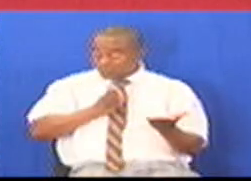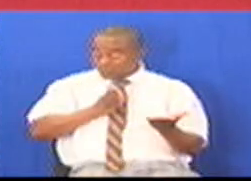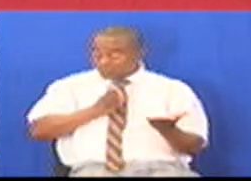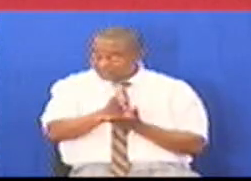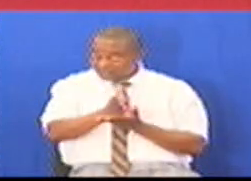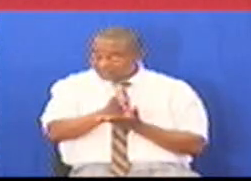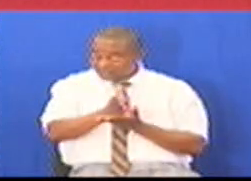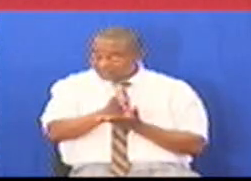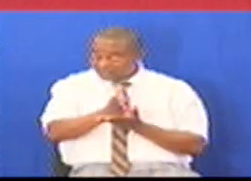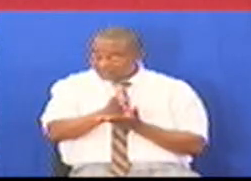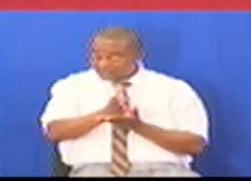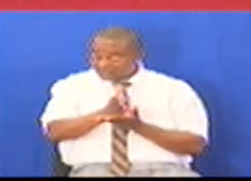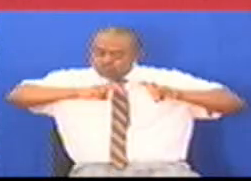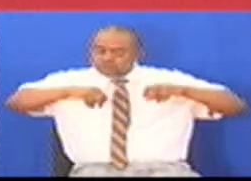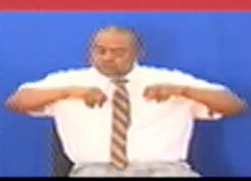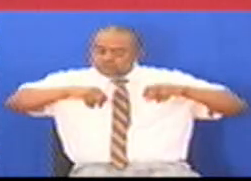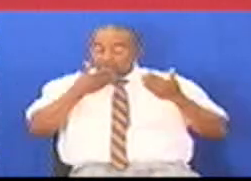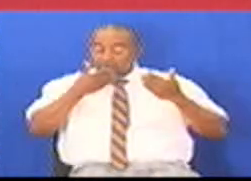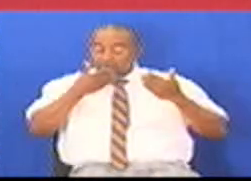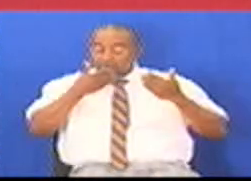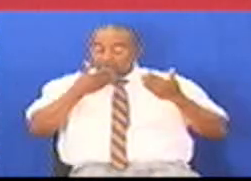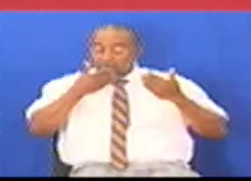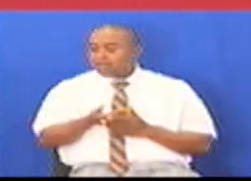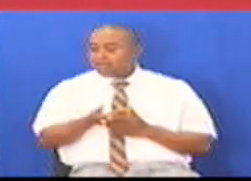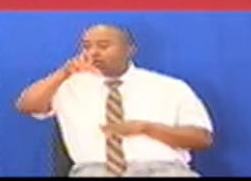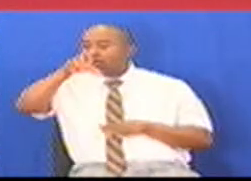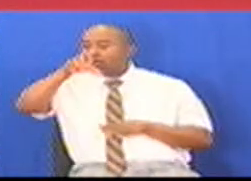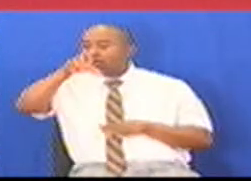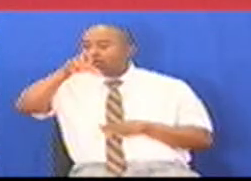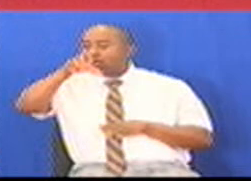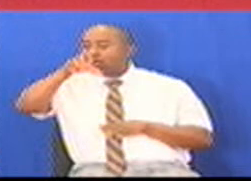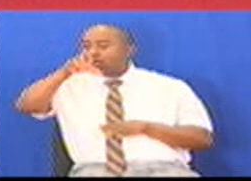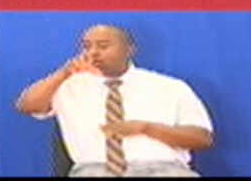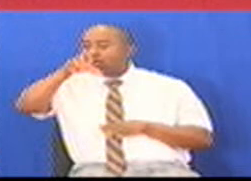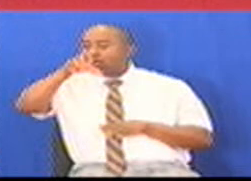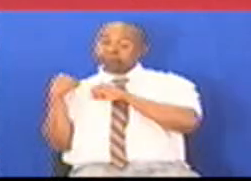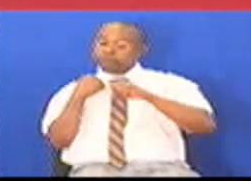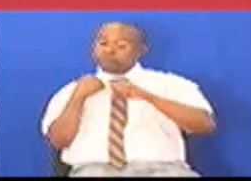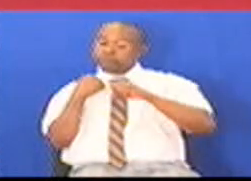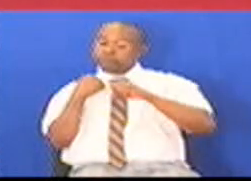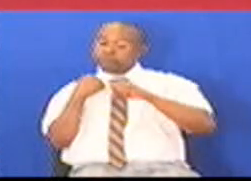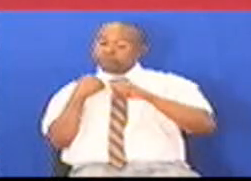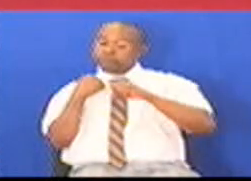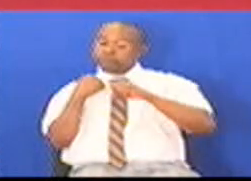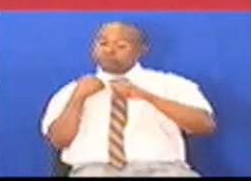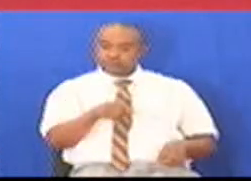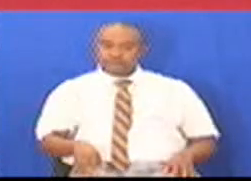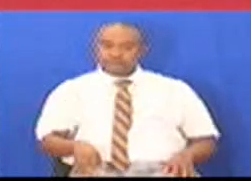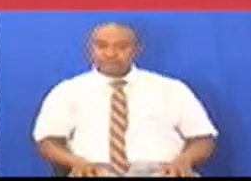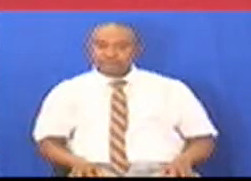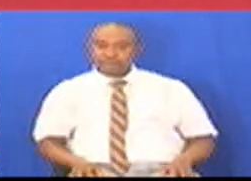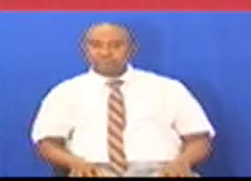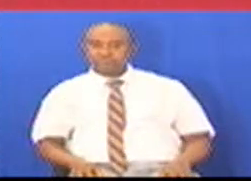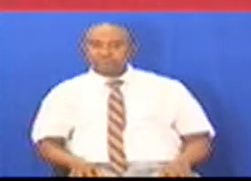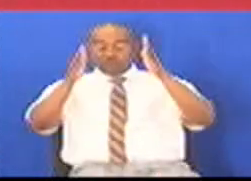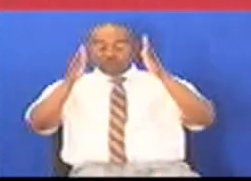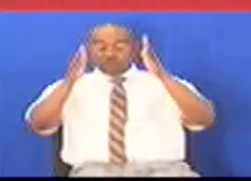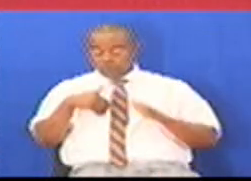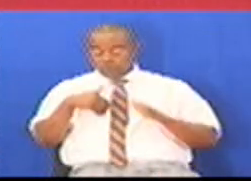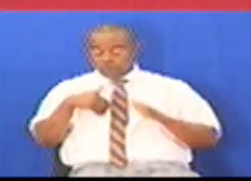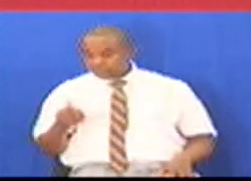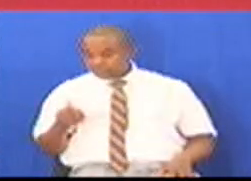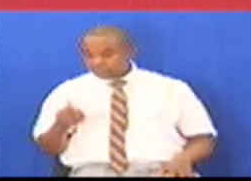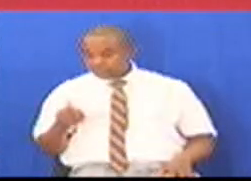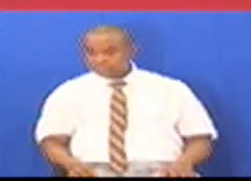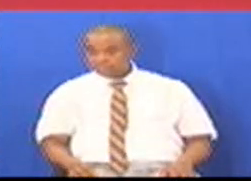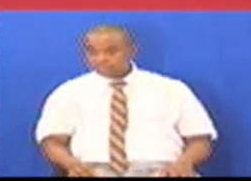kufanya uchunguzi wa haraka na kuwachukulia hatua wale wote watakaobainika kuhusika na uhalifu huo. Mheshimiwa Spika,